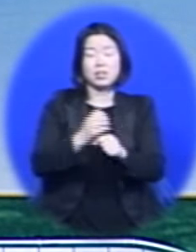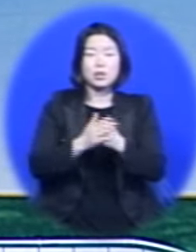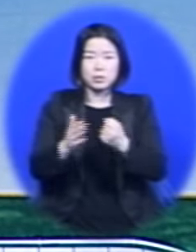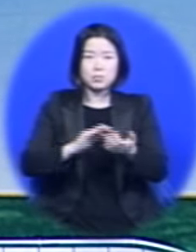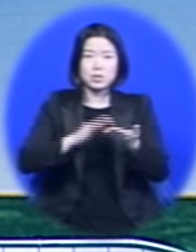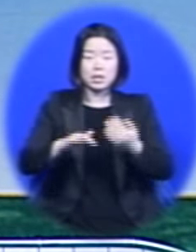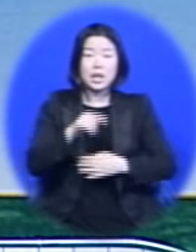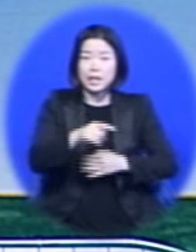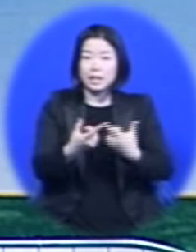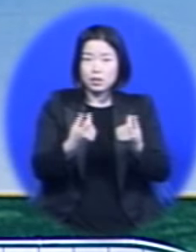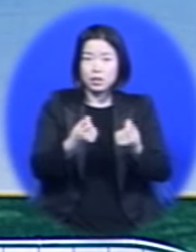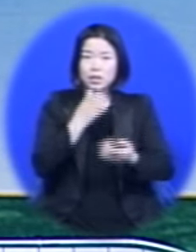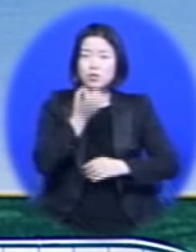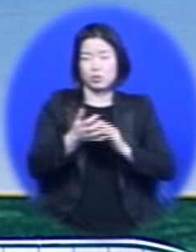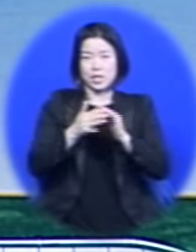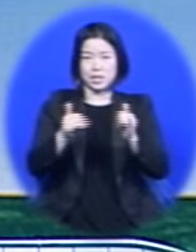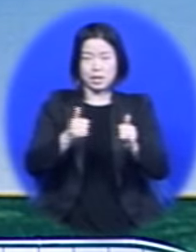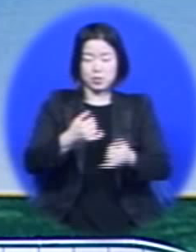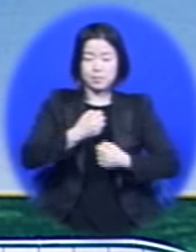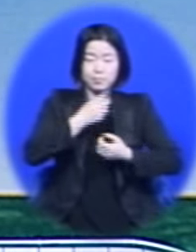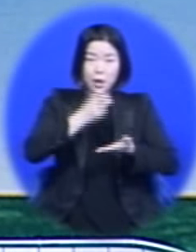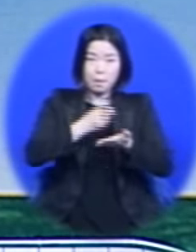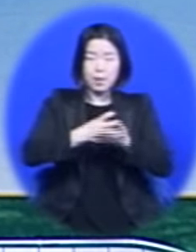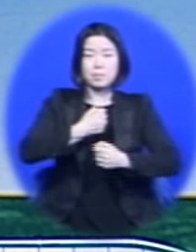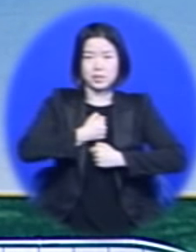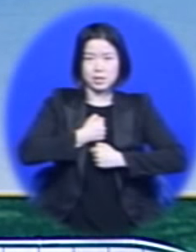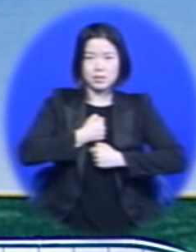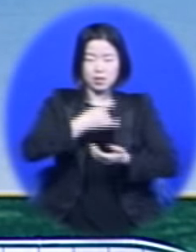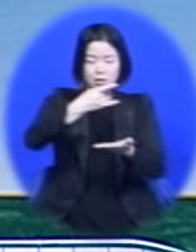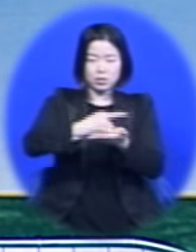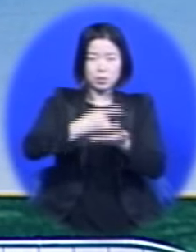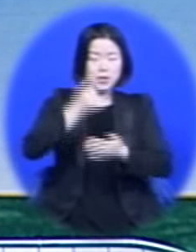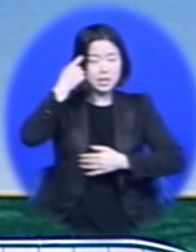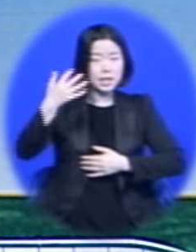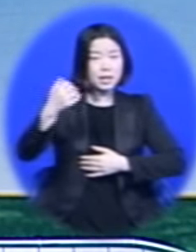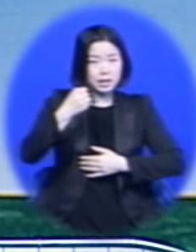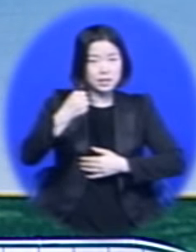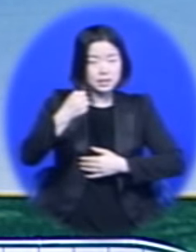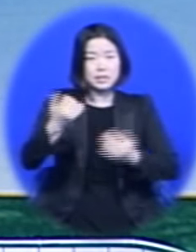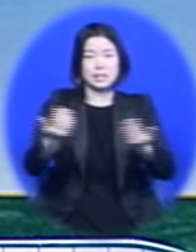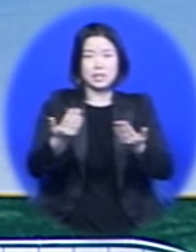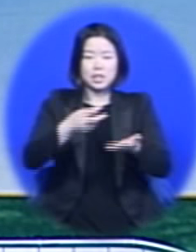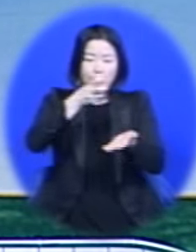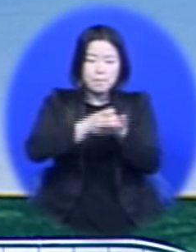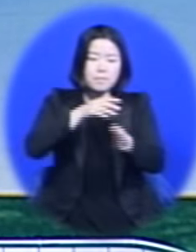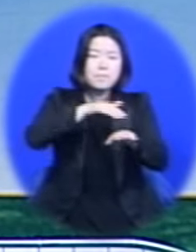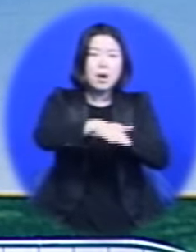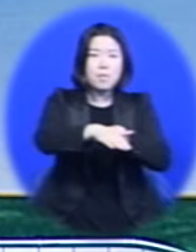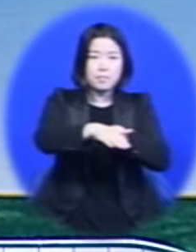이렇게 유대인들처럼 율법을 지켜서 의롭다고 여김을 받는 일을 율법주의라고